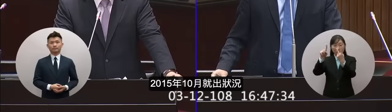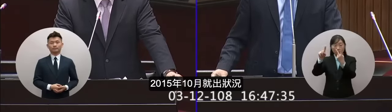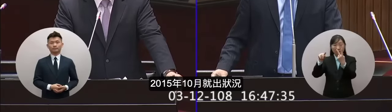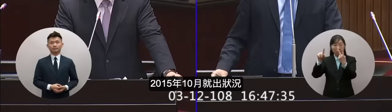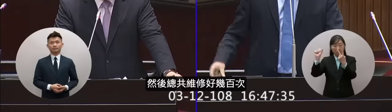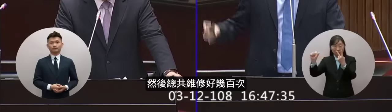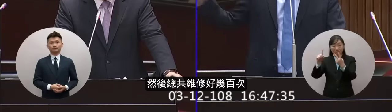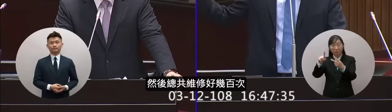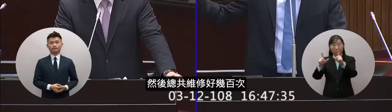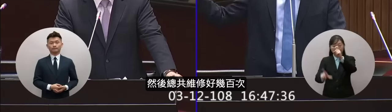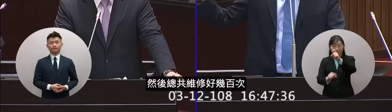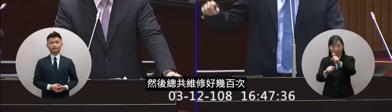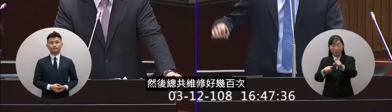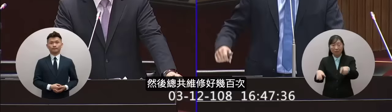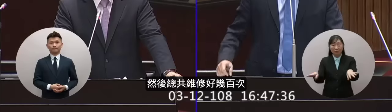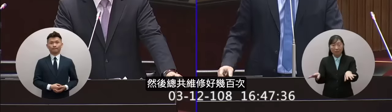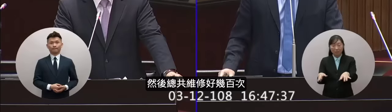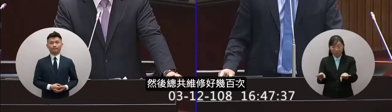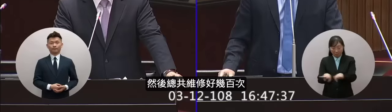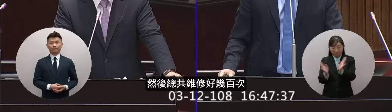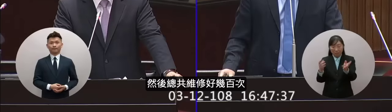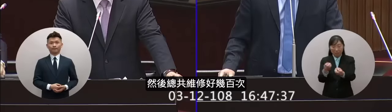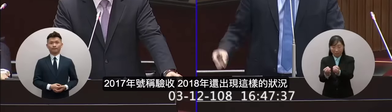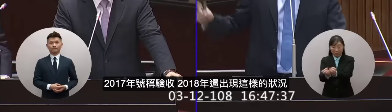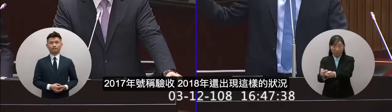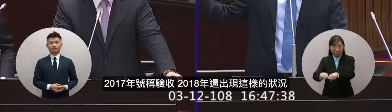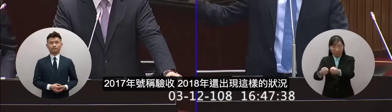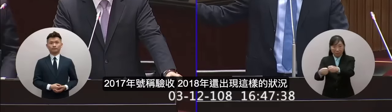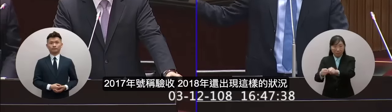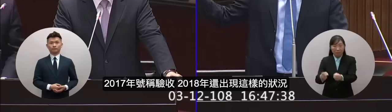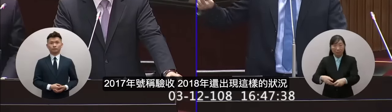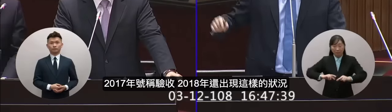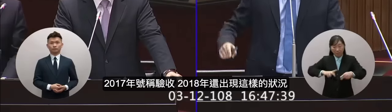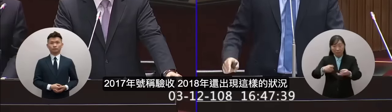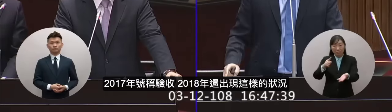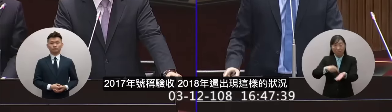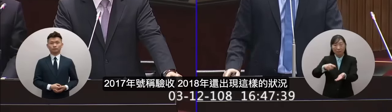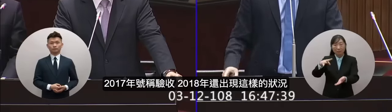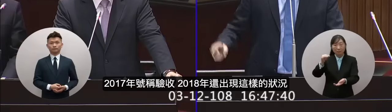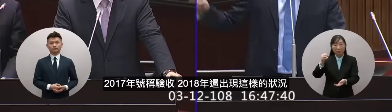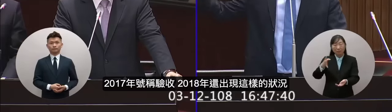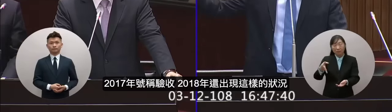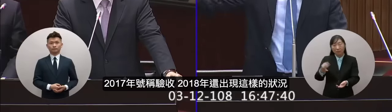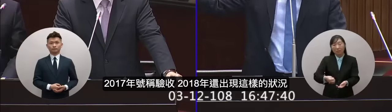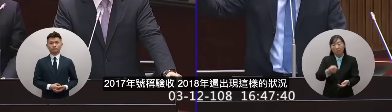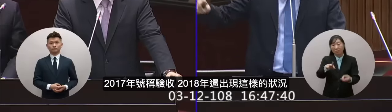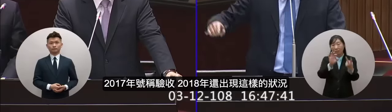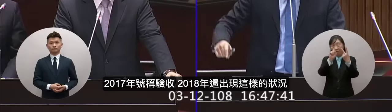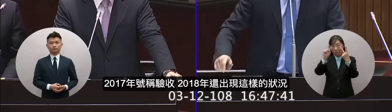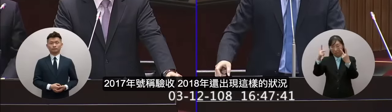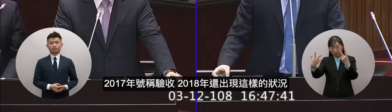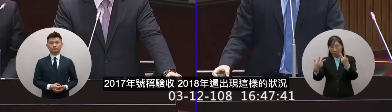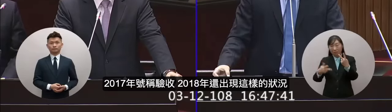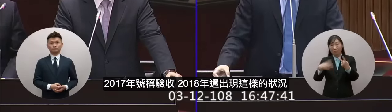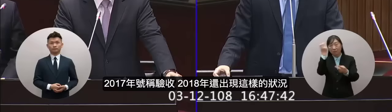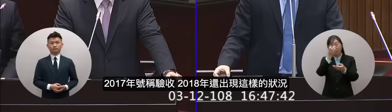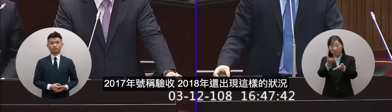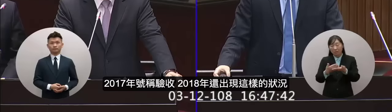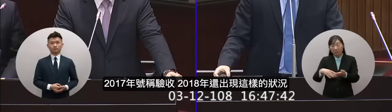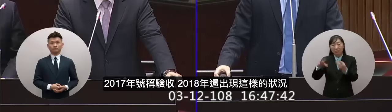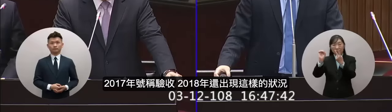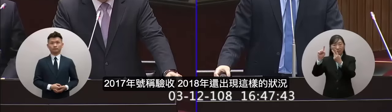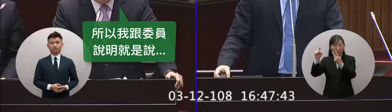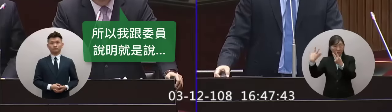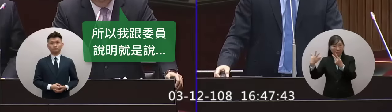出状况，然后总共维修好几百次。2017年号称验收，2018年还出现这样的状